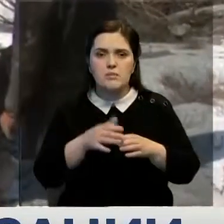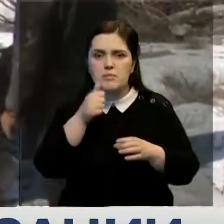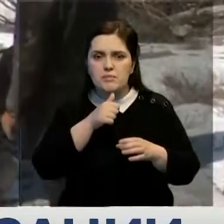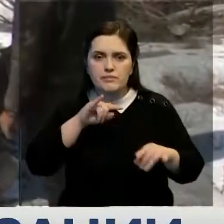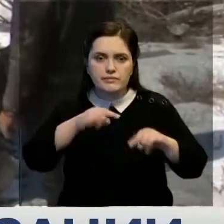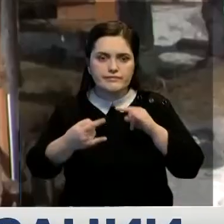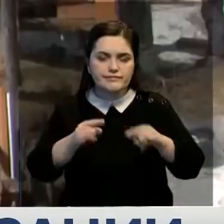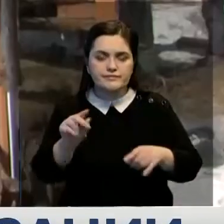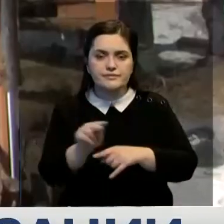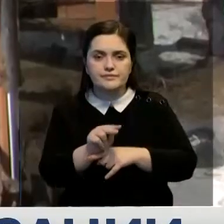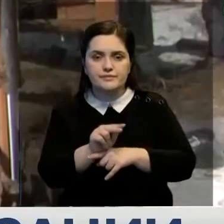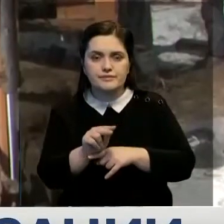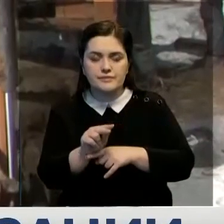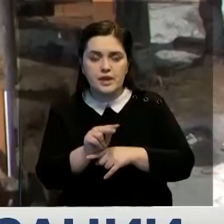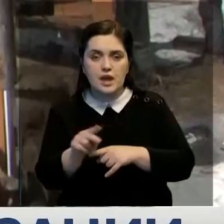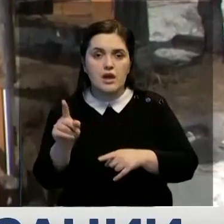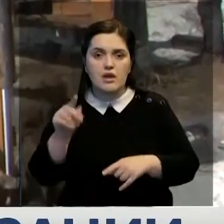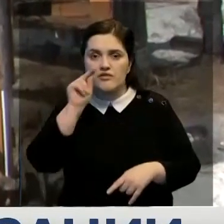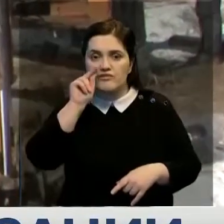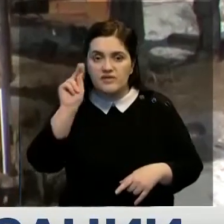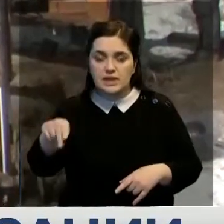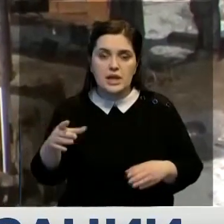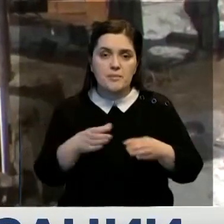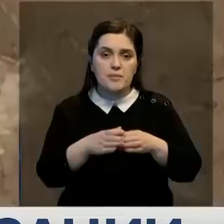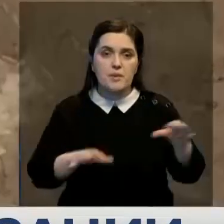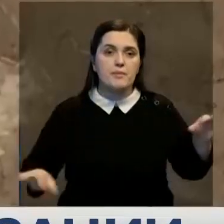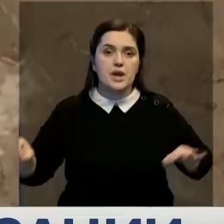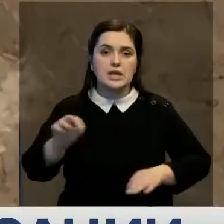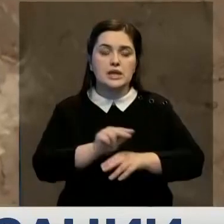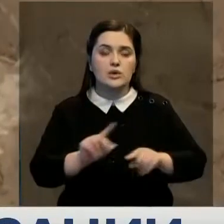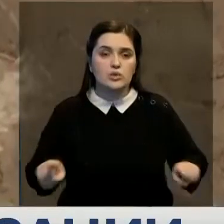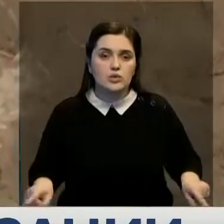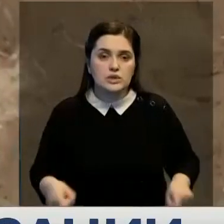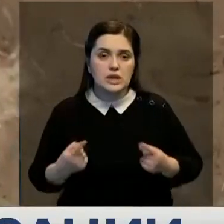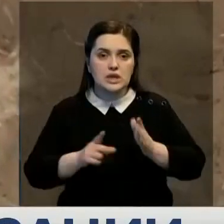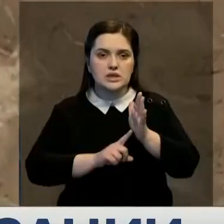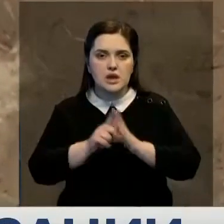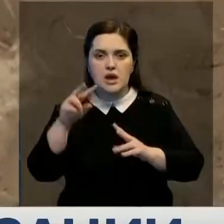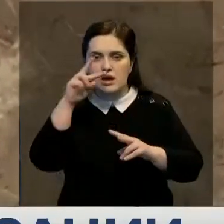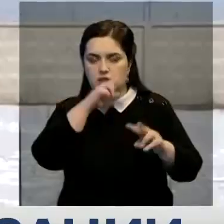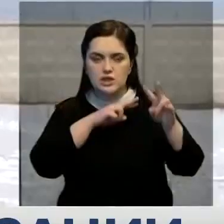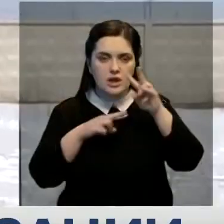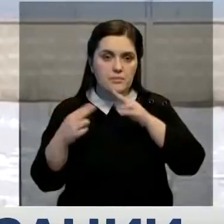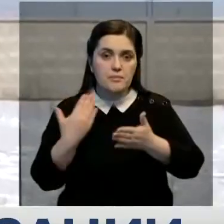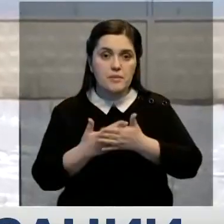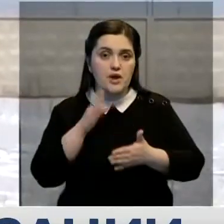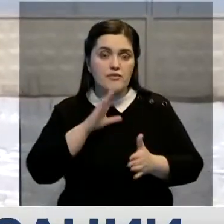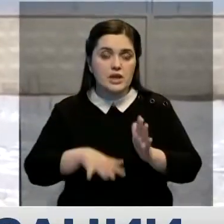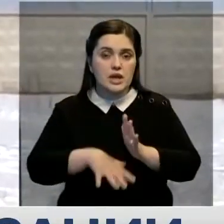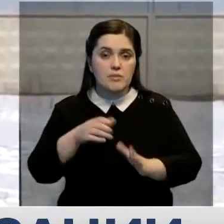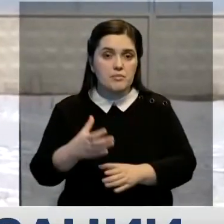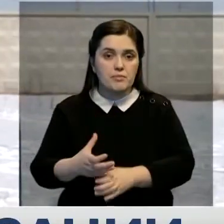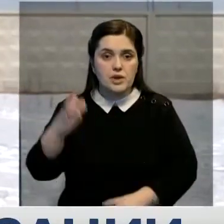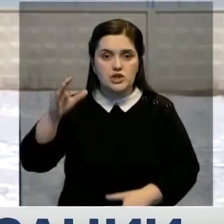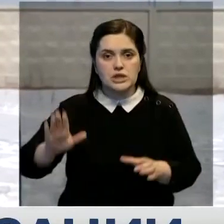и устранять недостатки. Местные власти винят подрядчика в том, что проект реконструкции водопровода изначально был с ошибками. К примеру, водонапорную башню построили